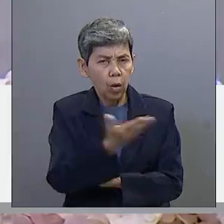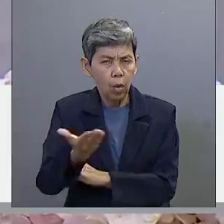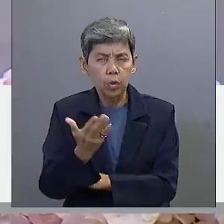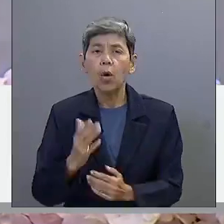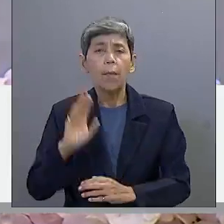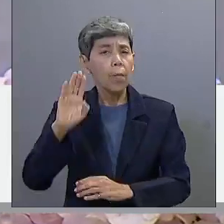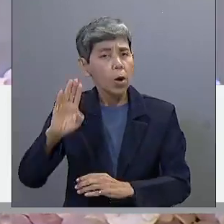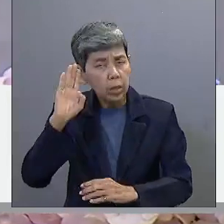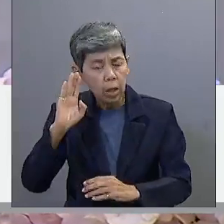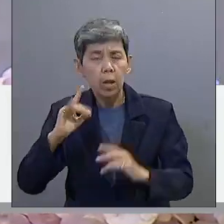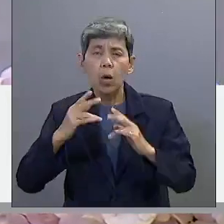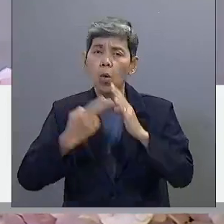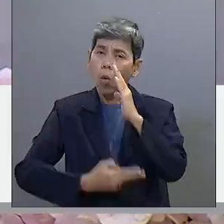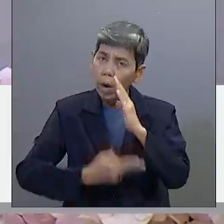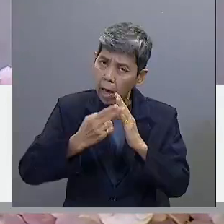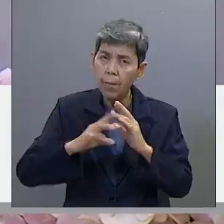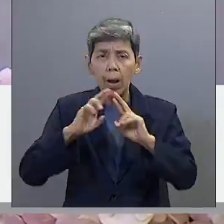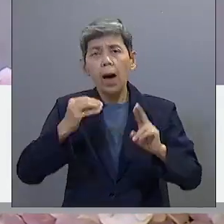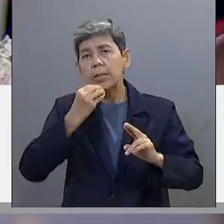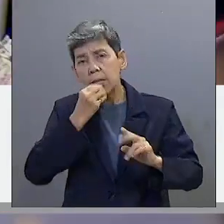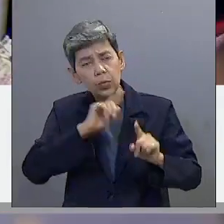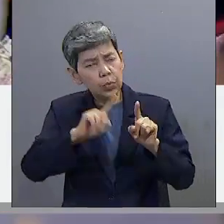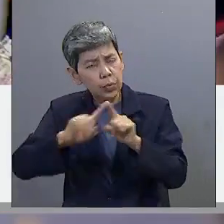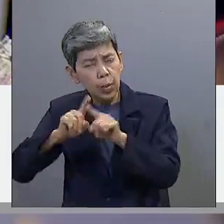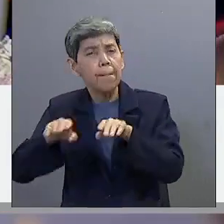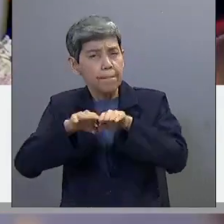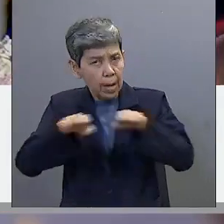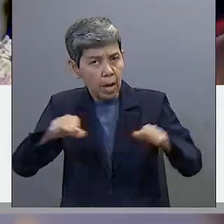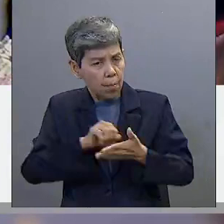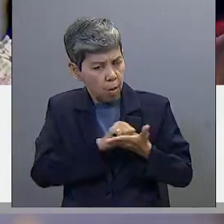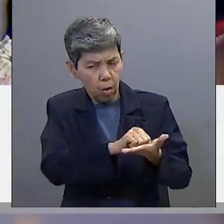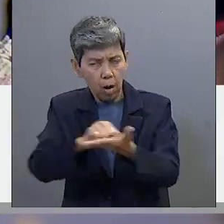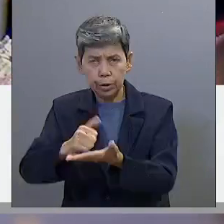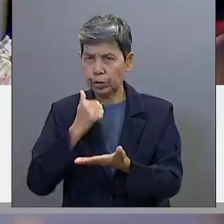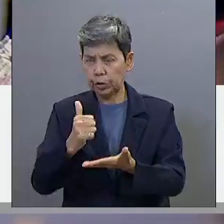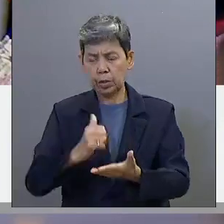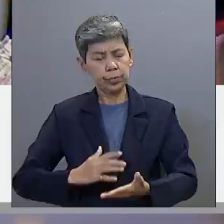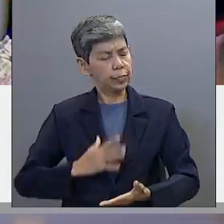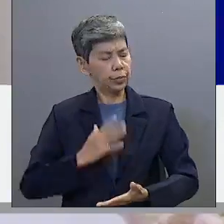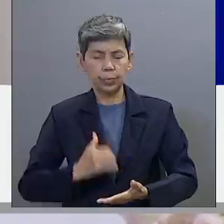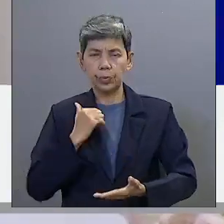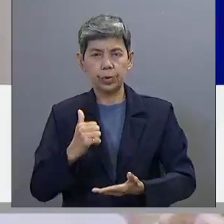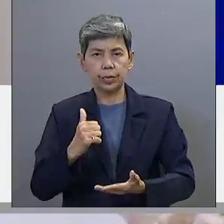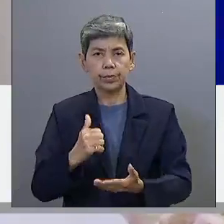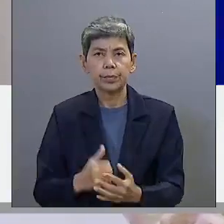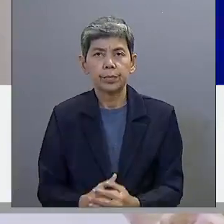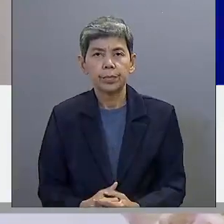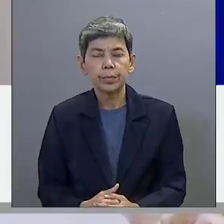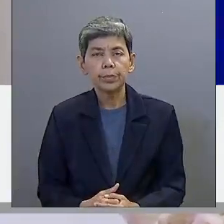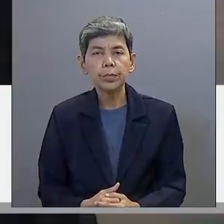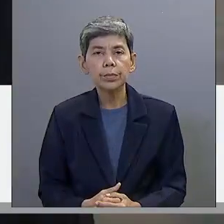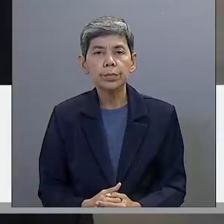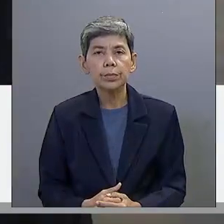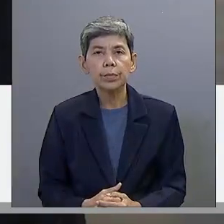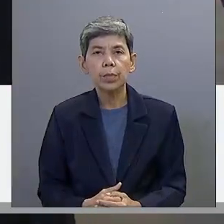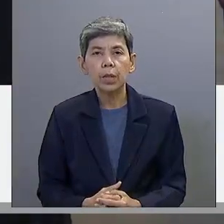จผู้ประกอบการร่วมกันรักษาคุณภาพและมาตรฐานการบริการที่จะสร้างความประทับใจให้แก่ผู้มาเยือนครับ ส่วนการ